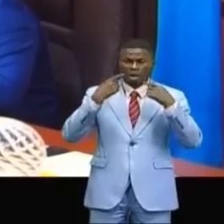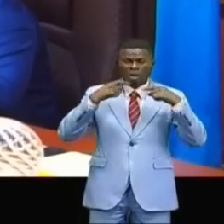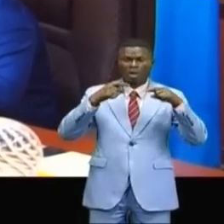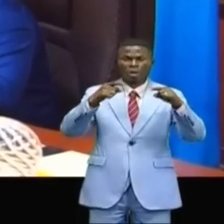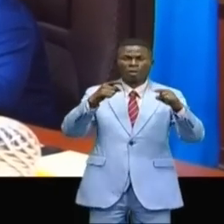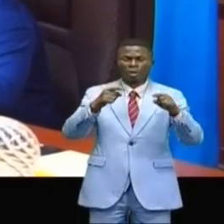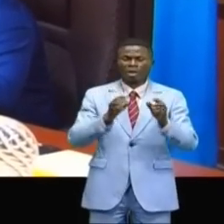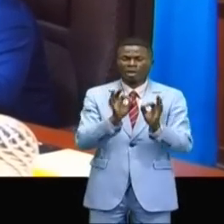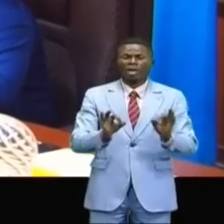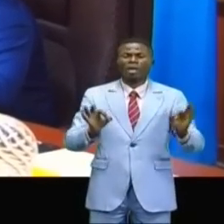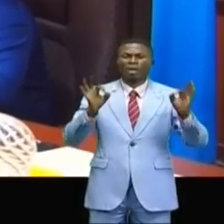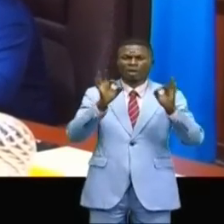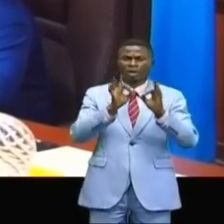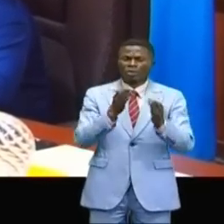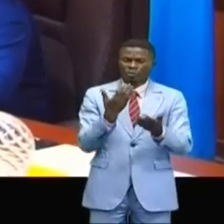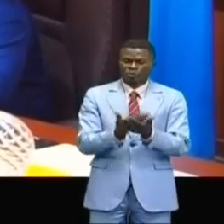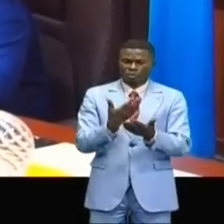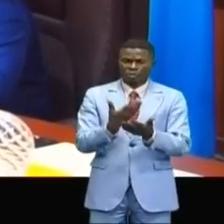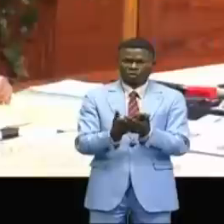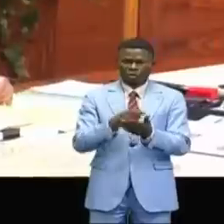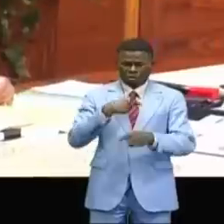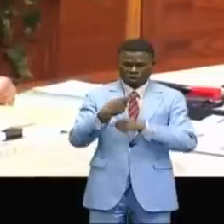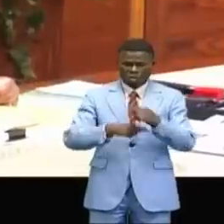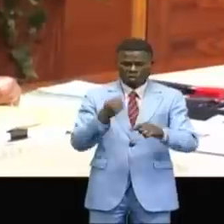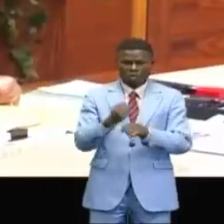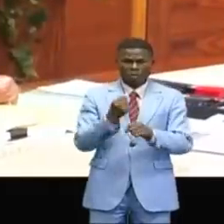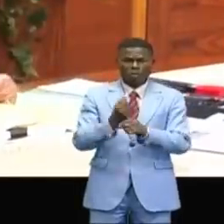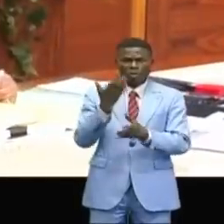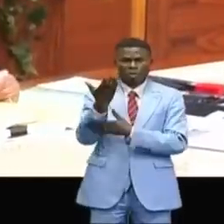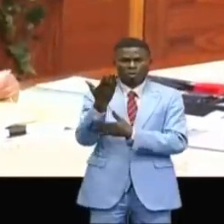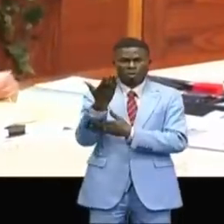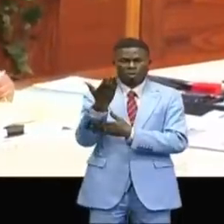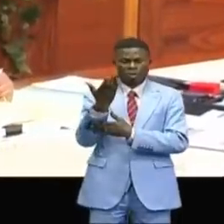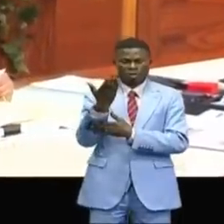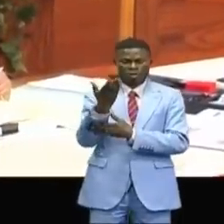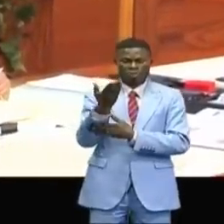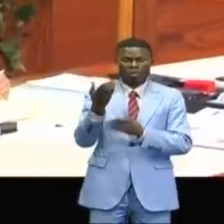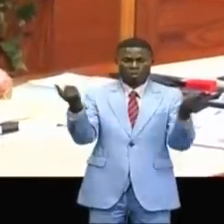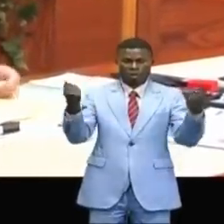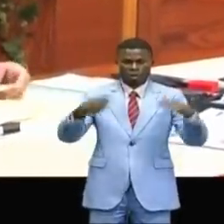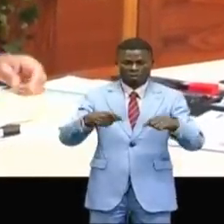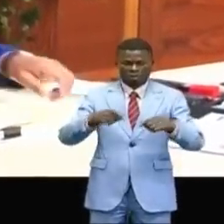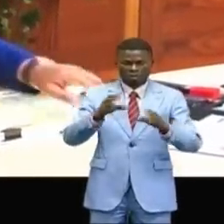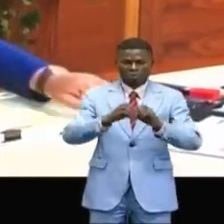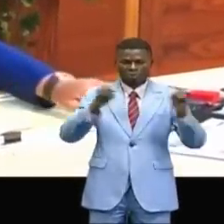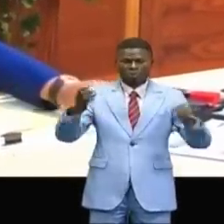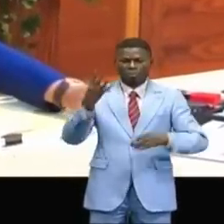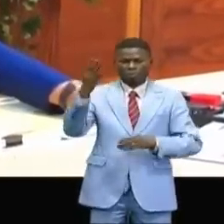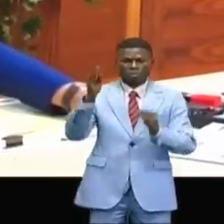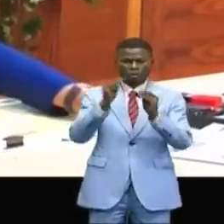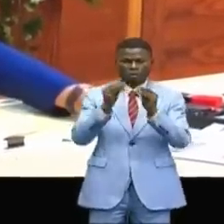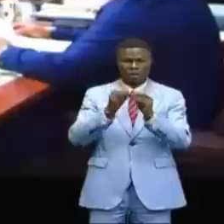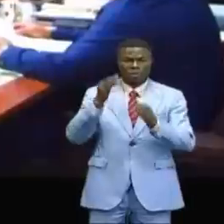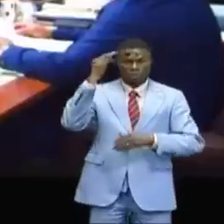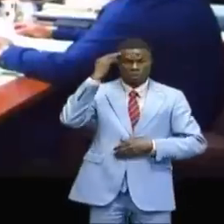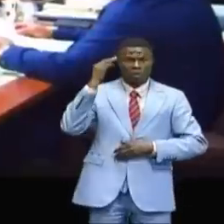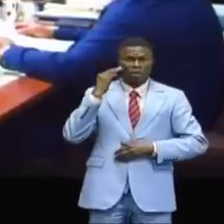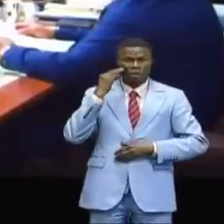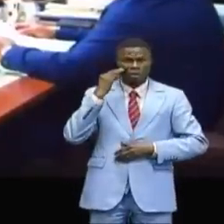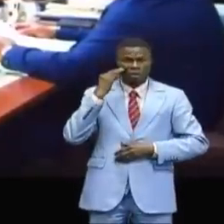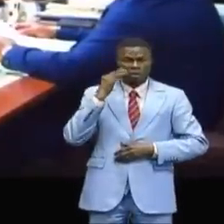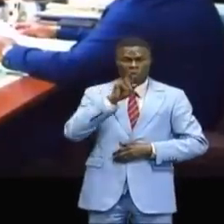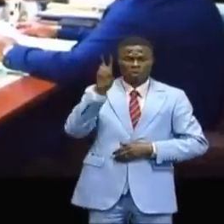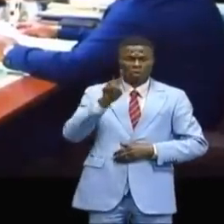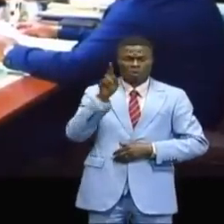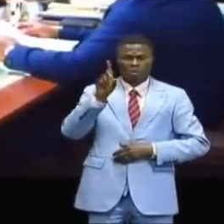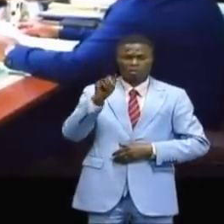la nécessité et l'urgence de mettre en œuvre sa recommandation formulée lors de la 54e réunion du Conseil des ministres tenue le